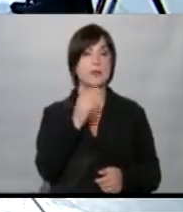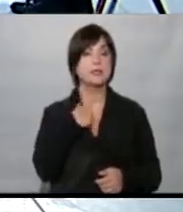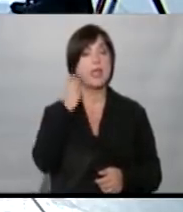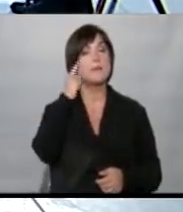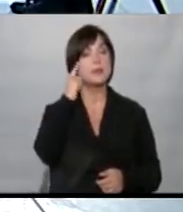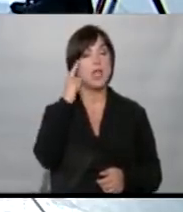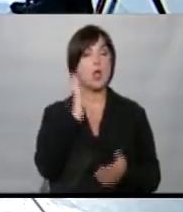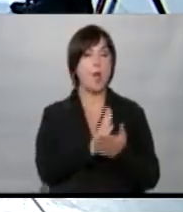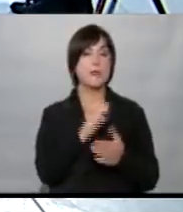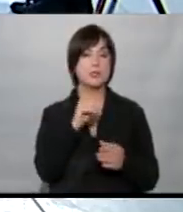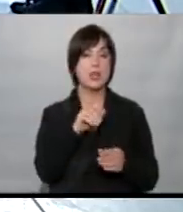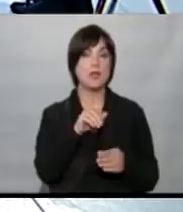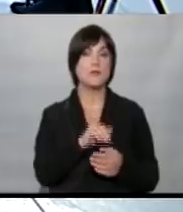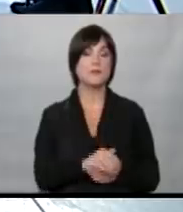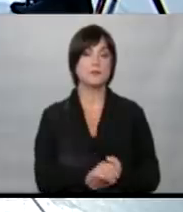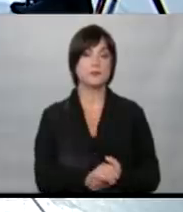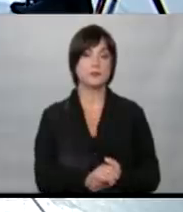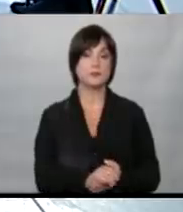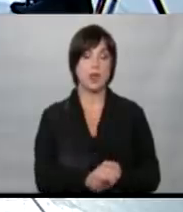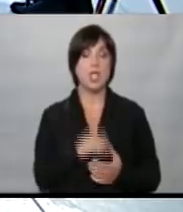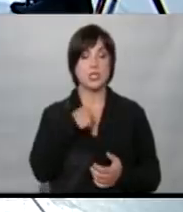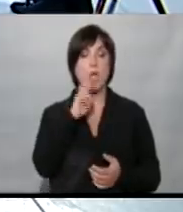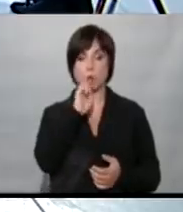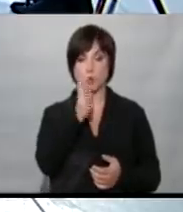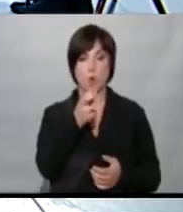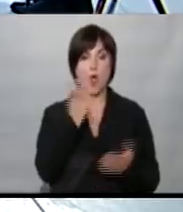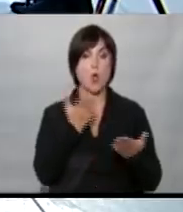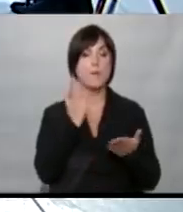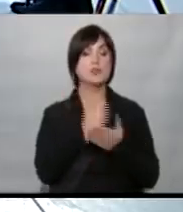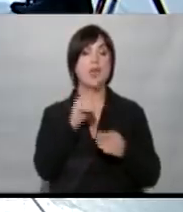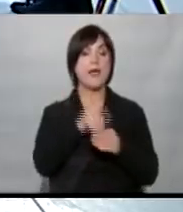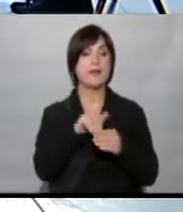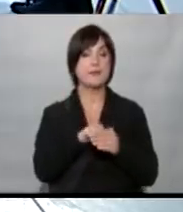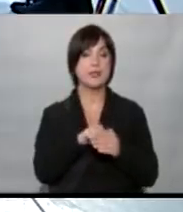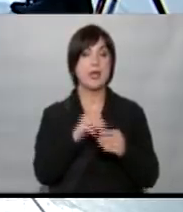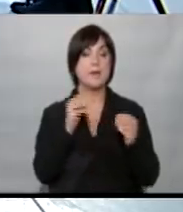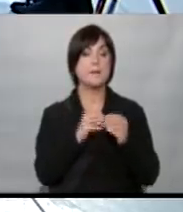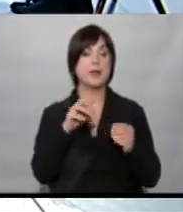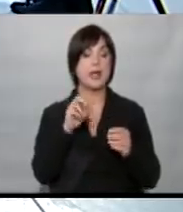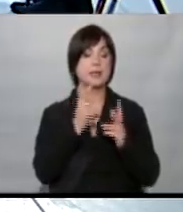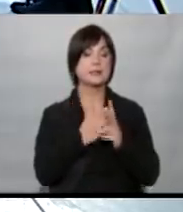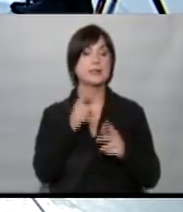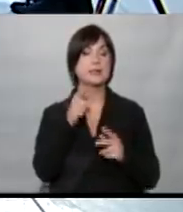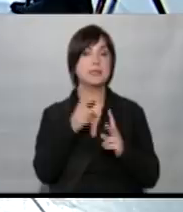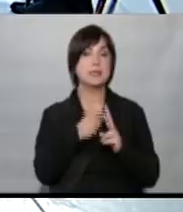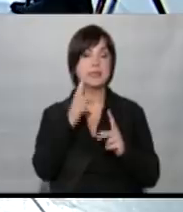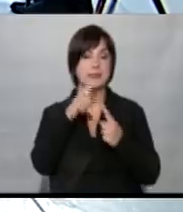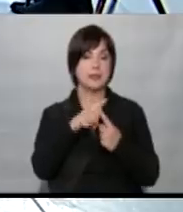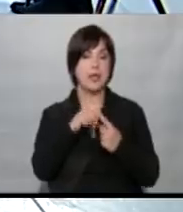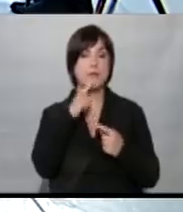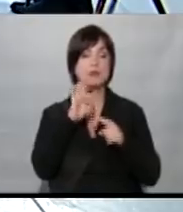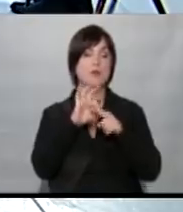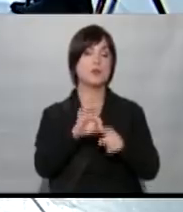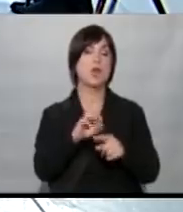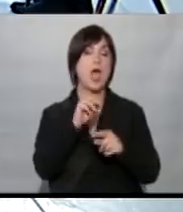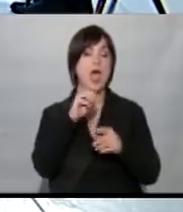Сеќавате кога беше референдумот? Ќе одговорам. Ќе одговорам кога беше референдумот за Брекзит, Фараж беше еден од предводниците